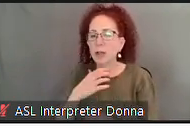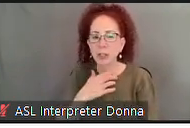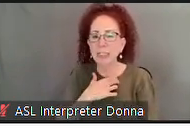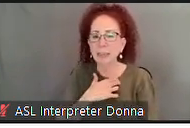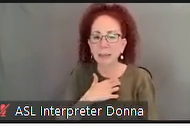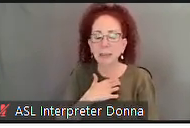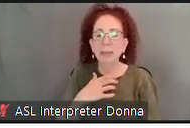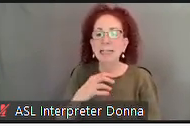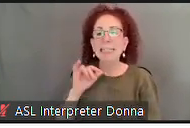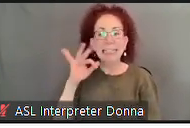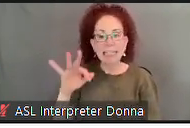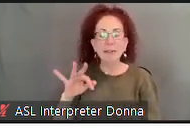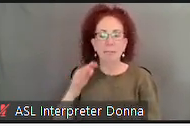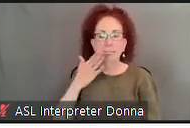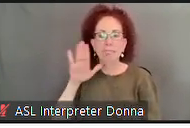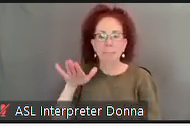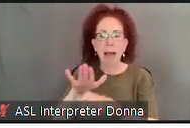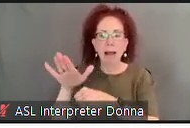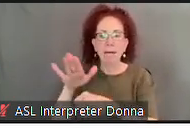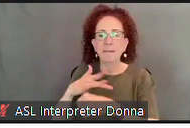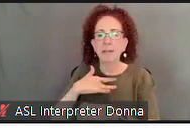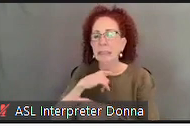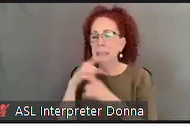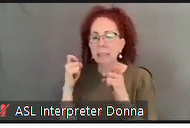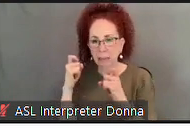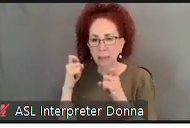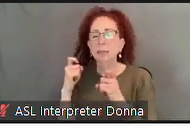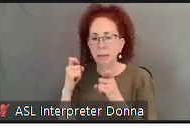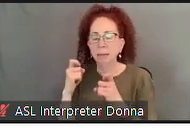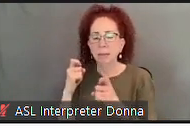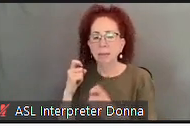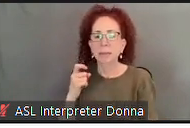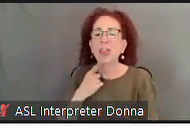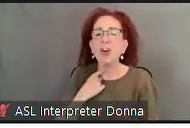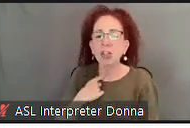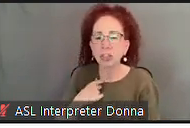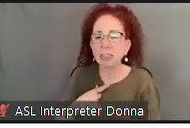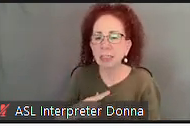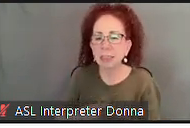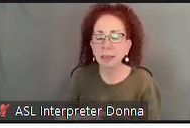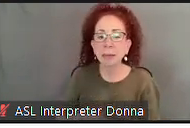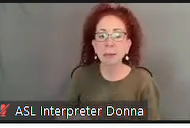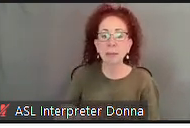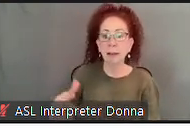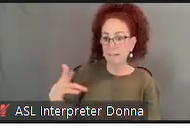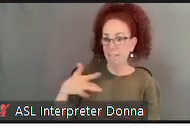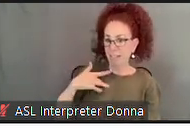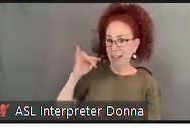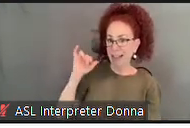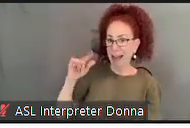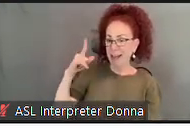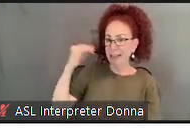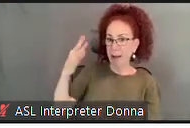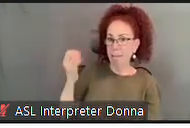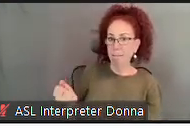常来说如果说在脱水的情况下呢，这个晒伤会更厉害。